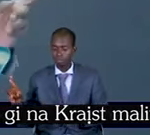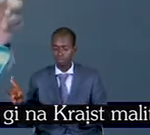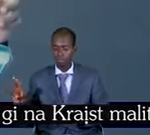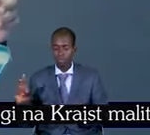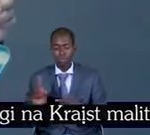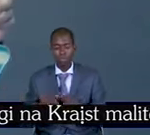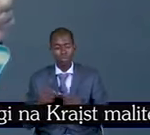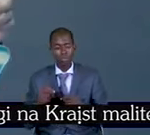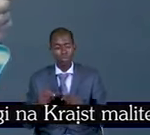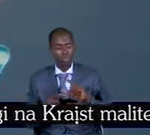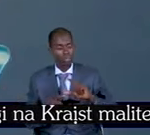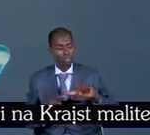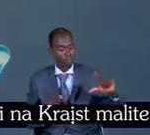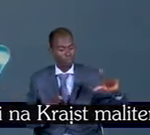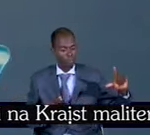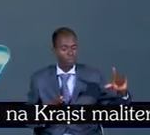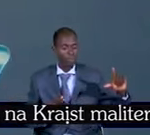ekpe m,